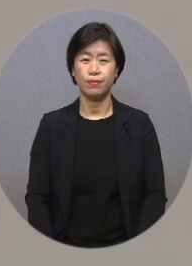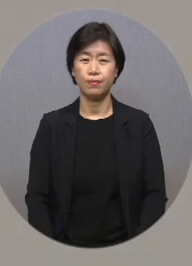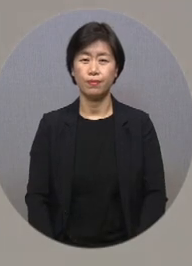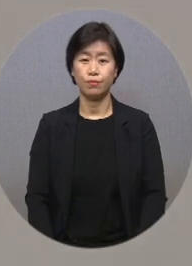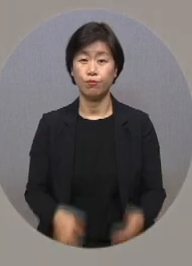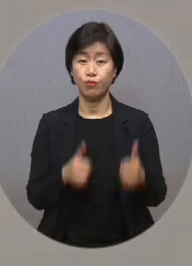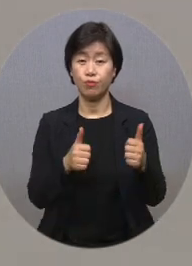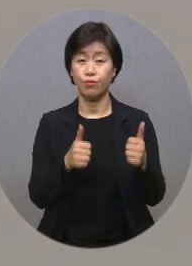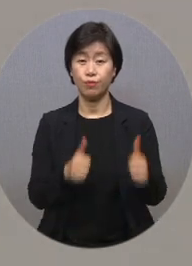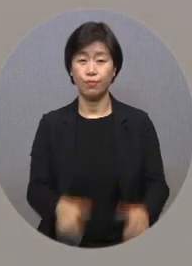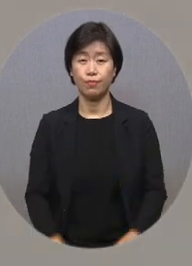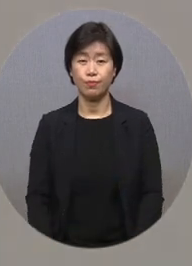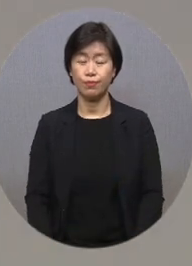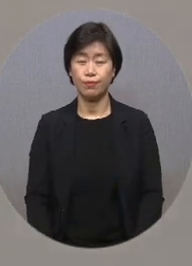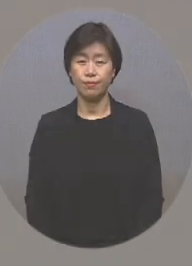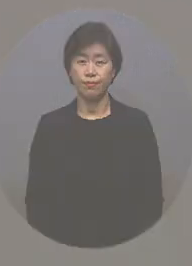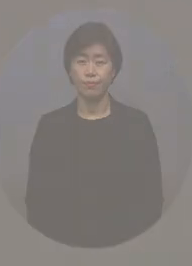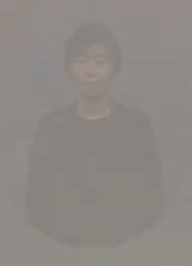볼! 55번?